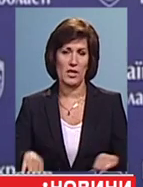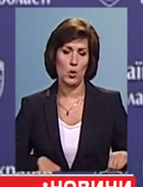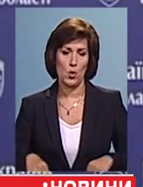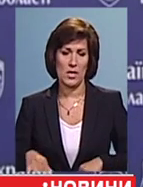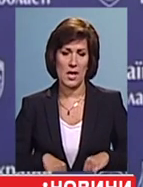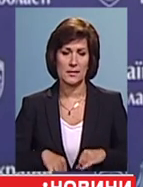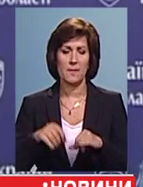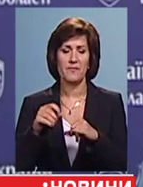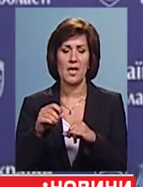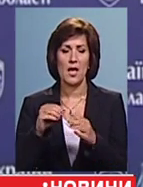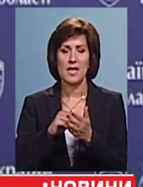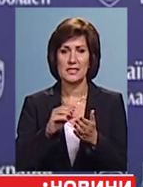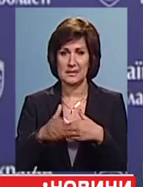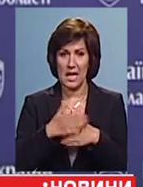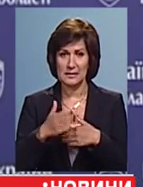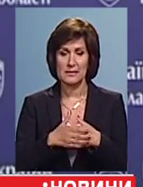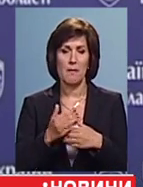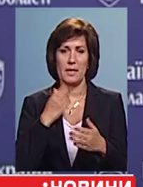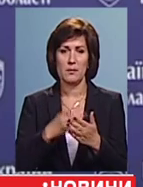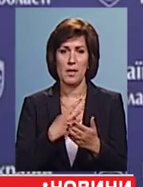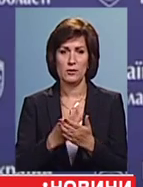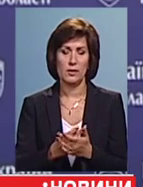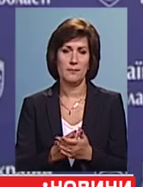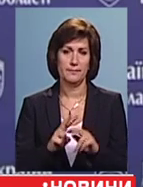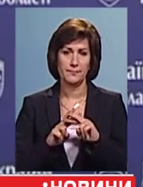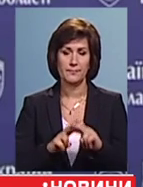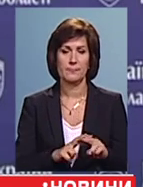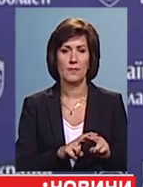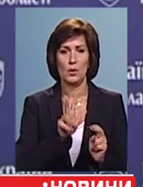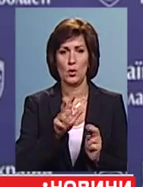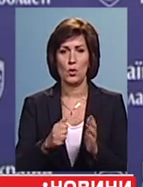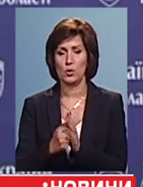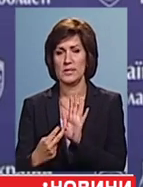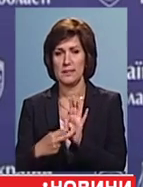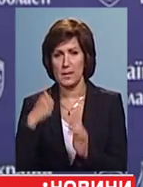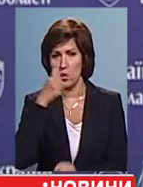«Хуліганство». Санкція даної статті передбачає покарання у вигляді позбавлення волі на строк від 3 до 7 років.